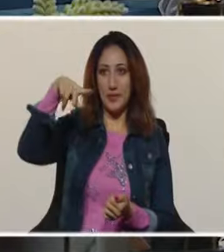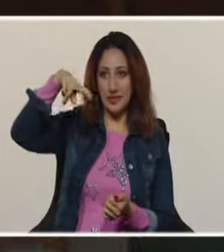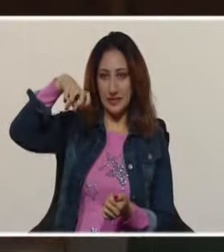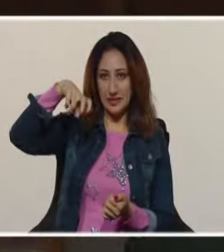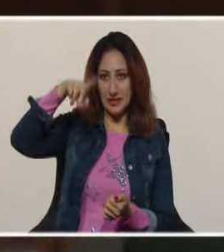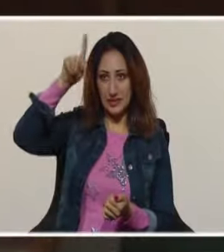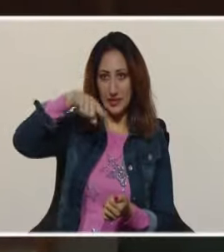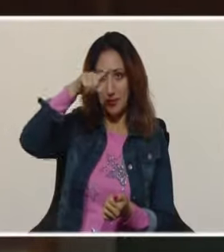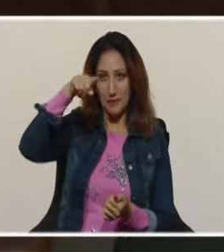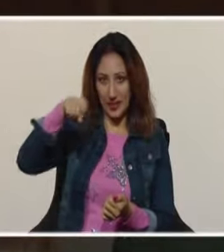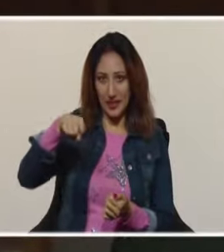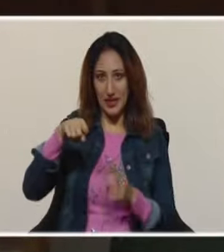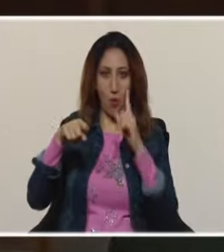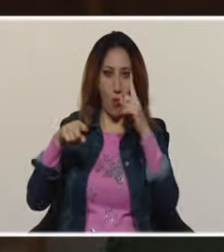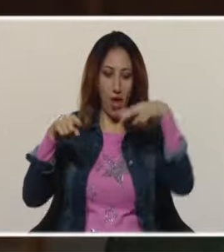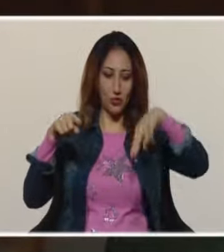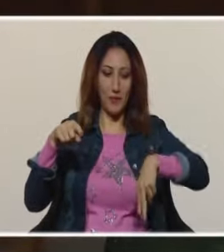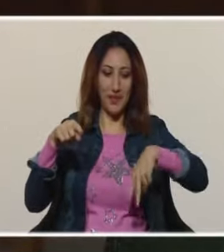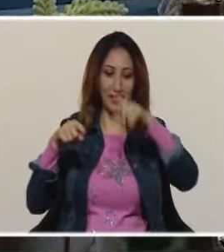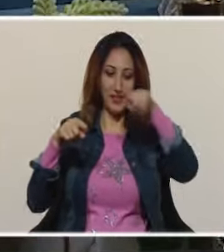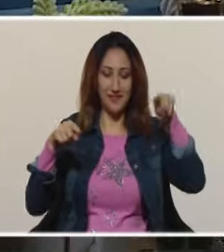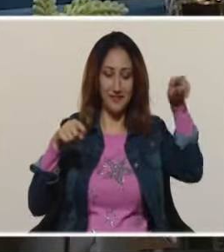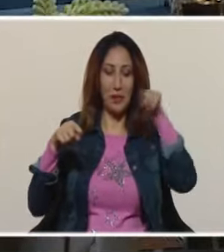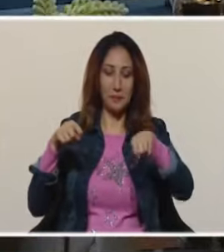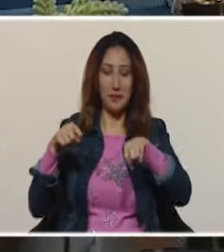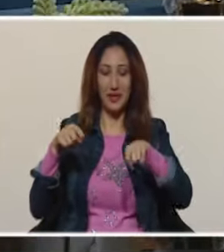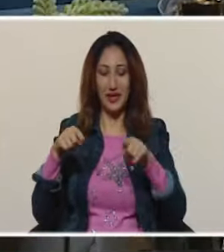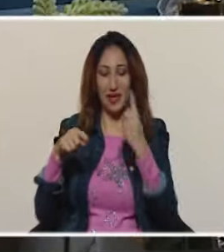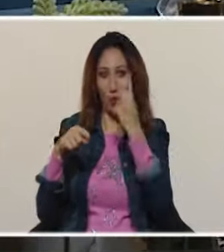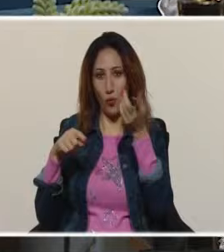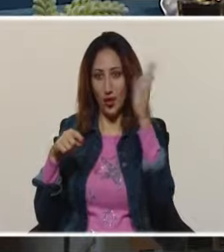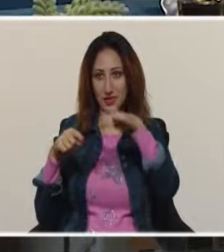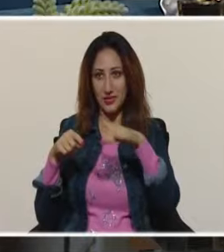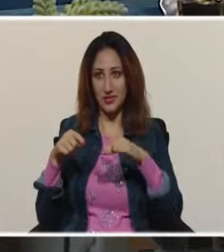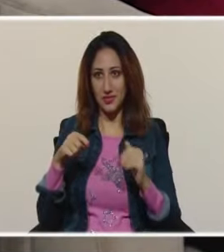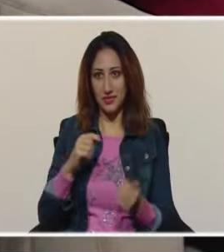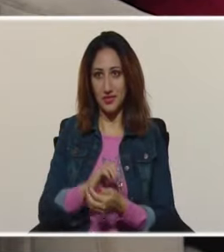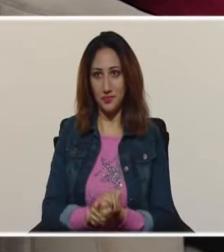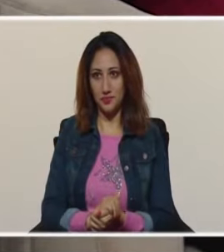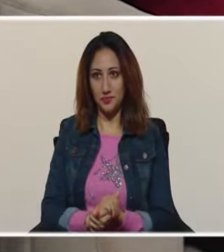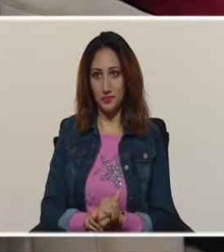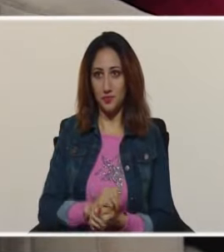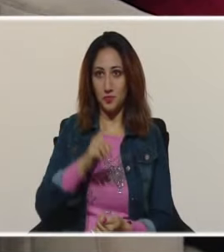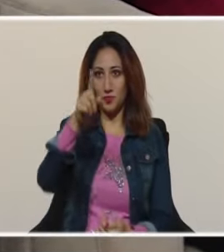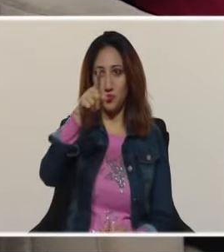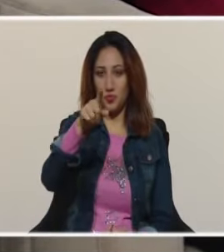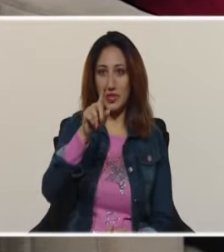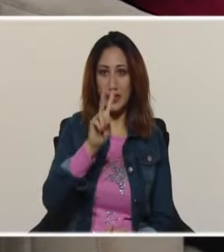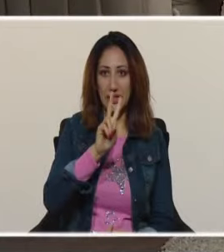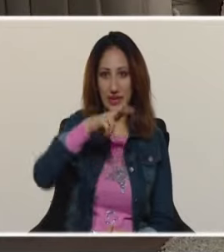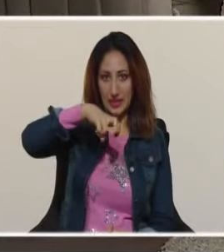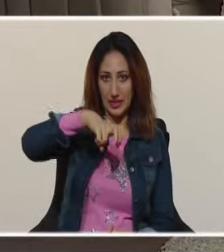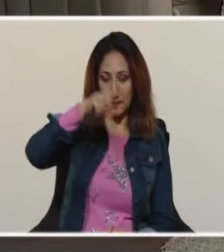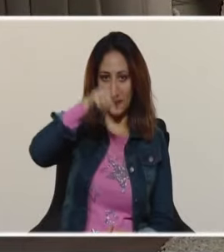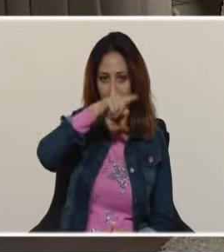في 1%. لا لا لا الدرجات دي ايه يا عم علني؟ لا طب وانتوا عملتوا في الثانويه العامه 79.5% و80%. ايه ده نفس